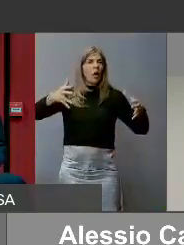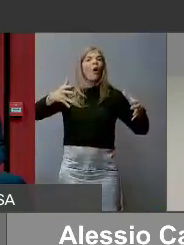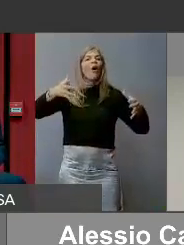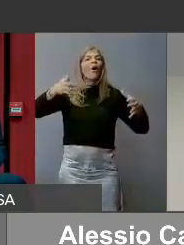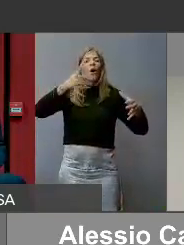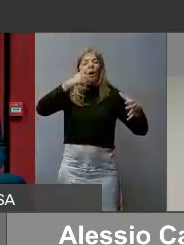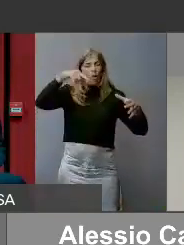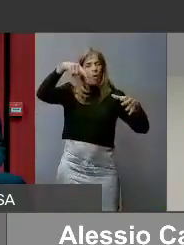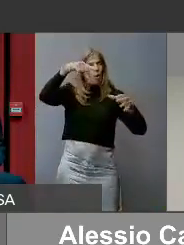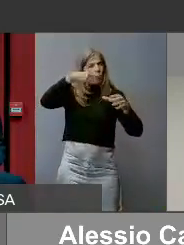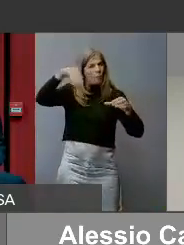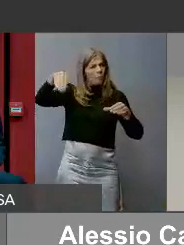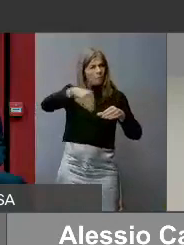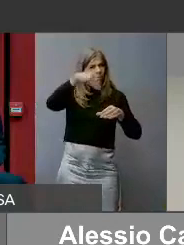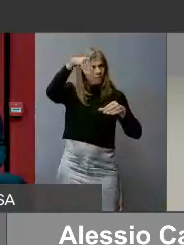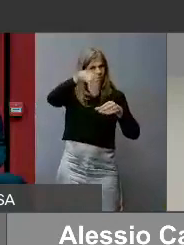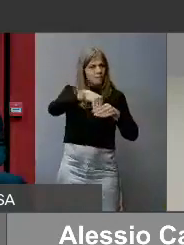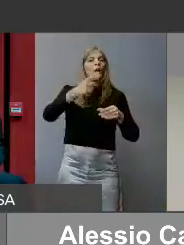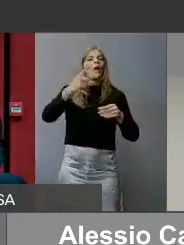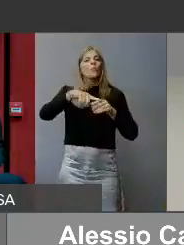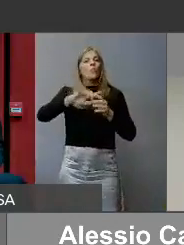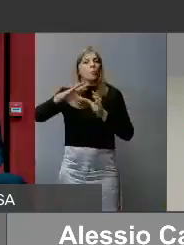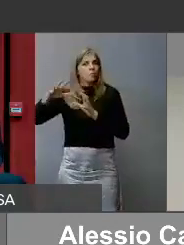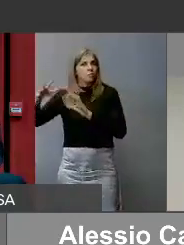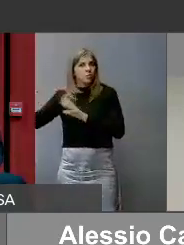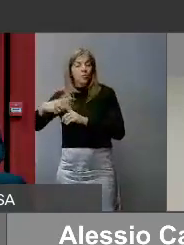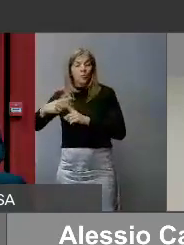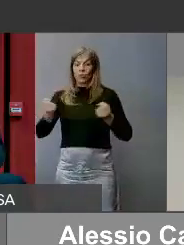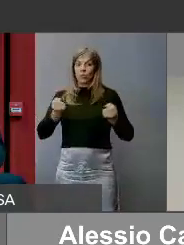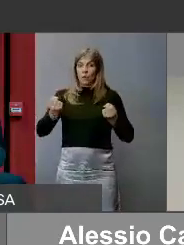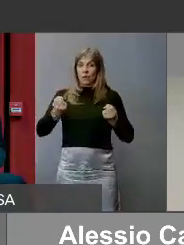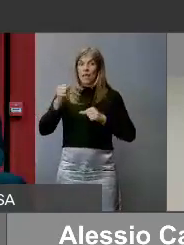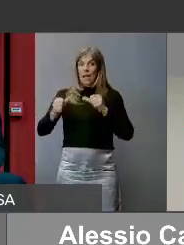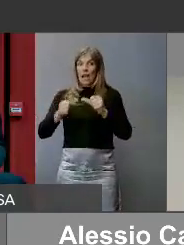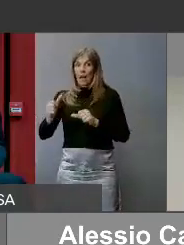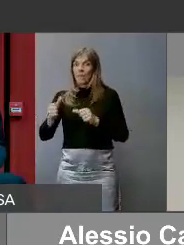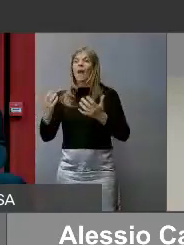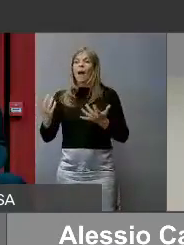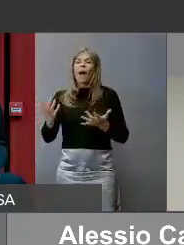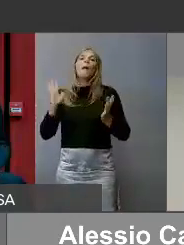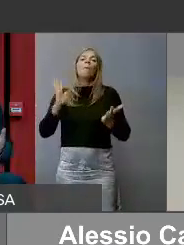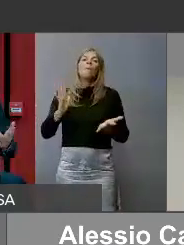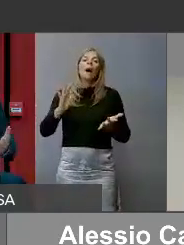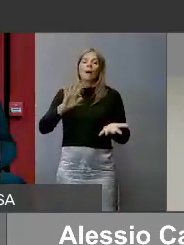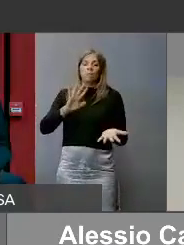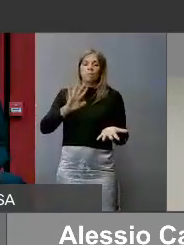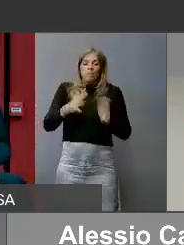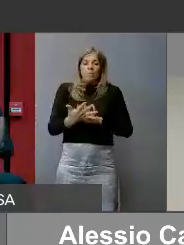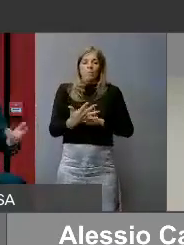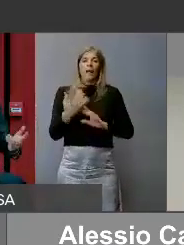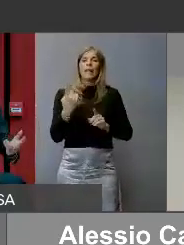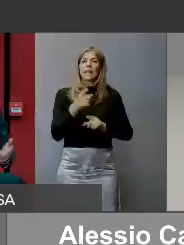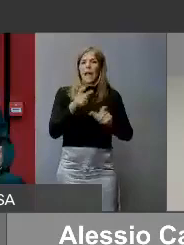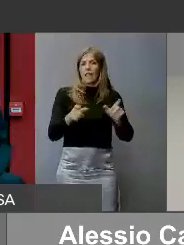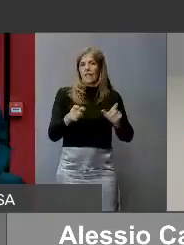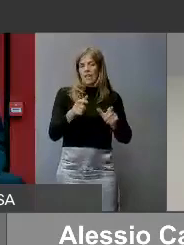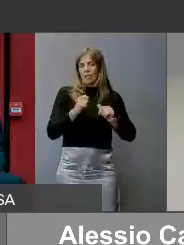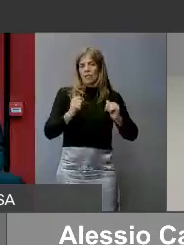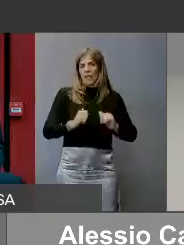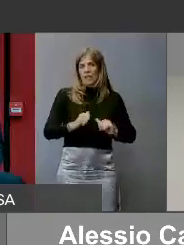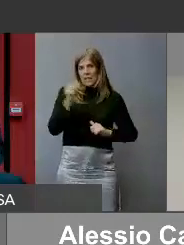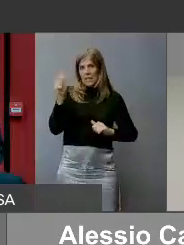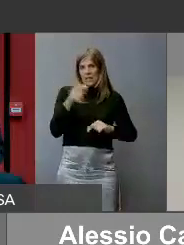aiuterà anche la crescita differenziata ma lo scatto lo devono fare i cittadini e quindi è utile alla sua interrogazione